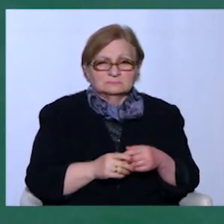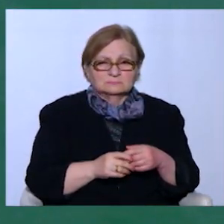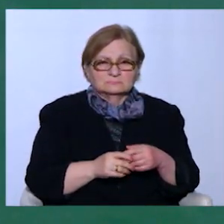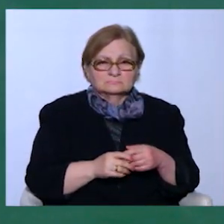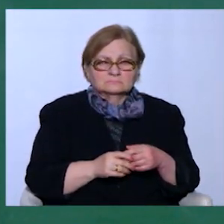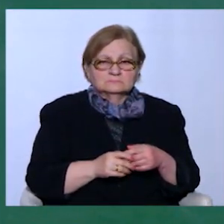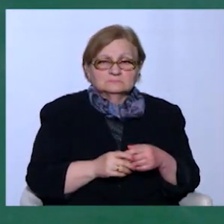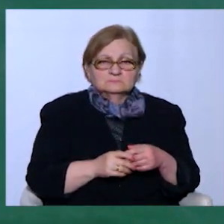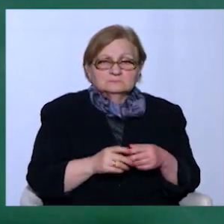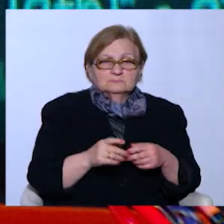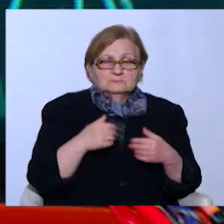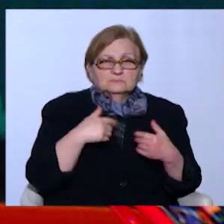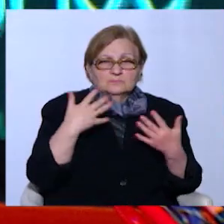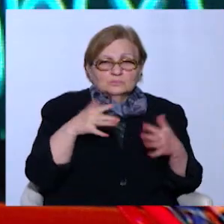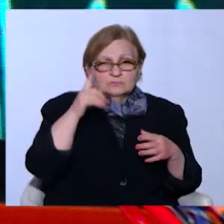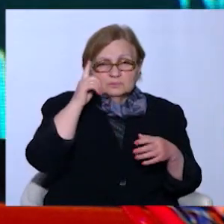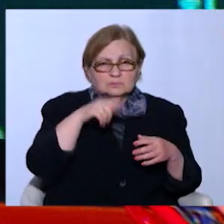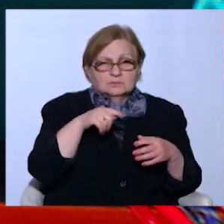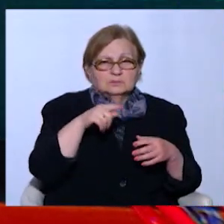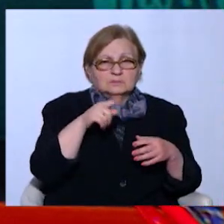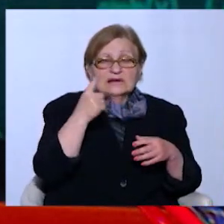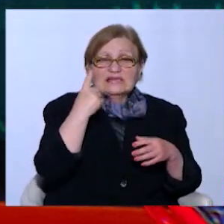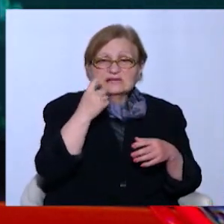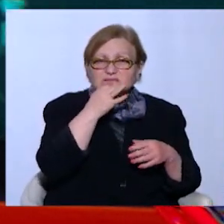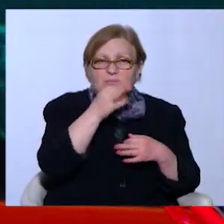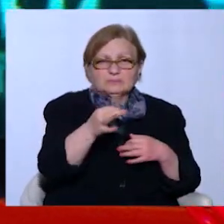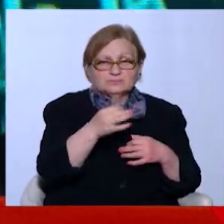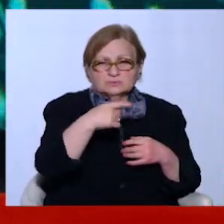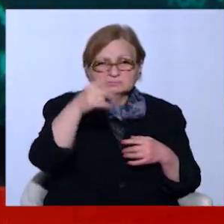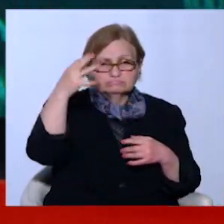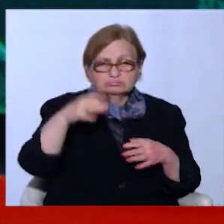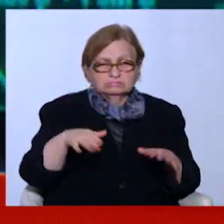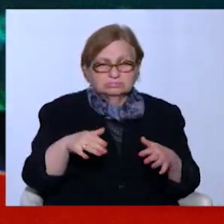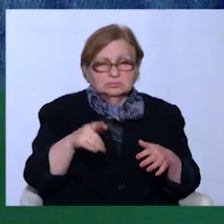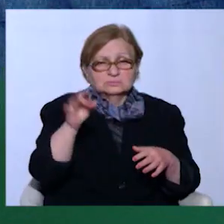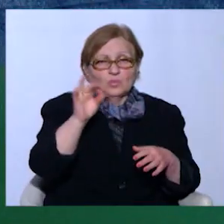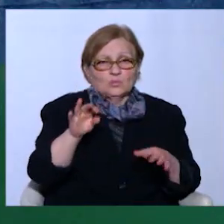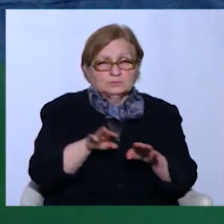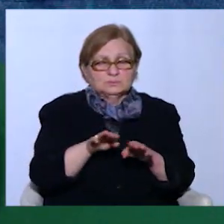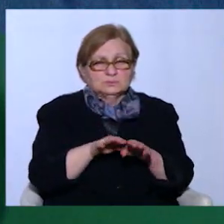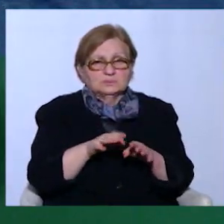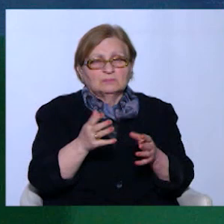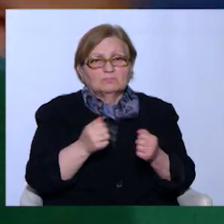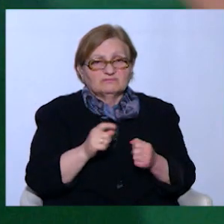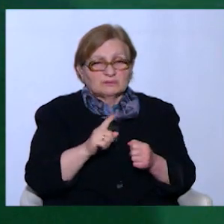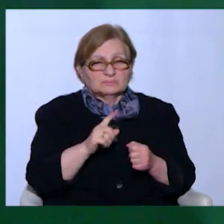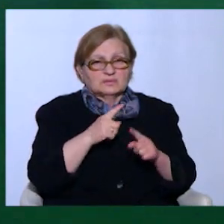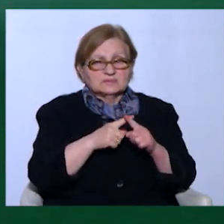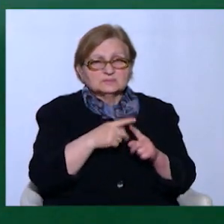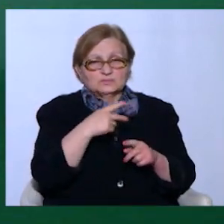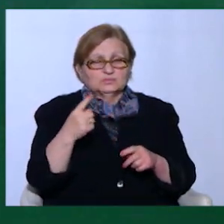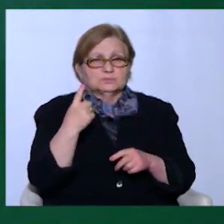კვადრატული განათლება, რომელსაც უკვე ვიცით, რომ ერთი ამონახსნი აქვს, ანუ მისი დისკრიმინანტი ნულის ტოლია, ანუ მიიღება x-ი უდრის